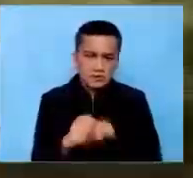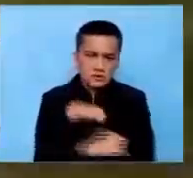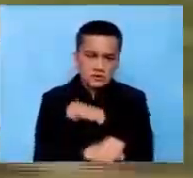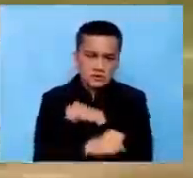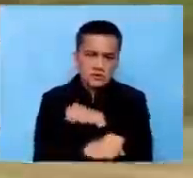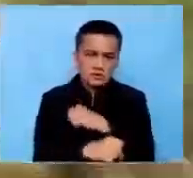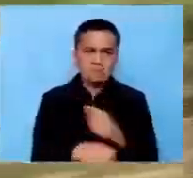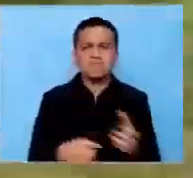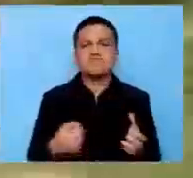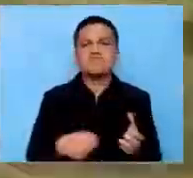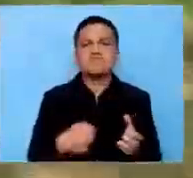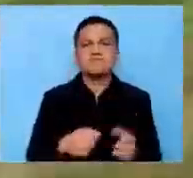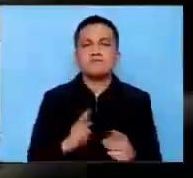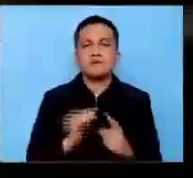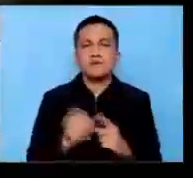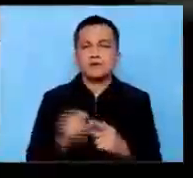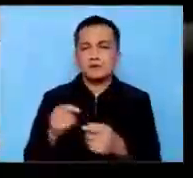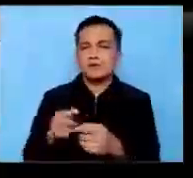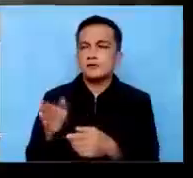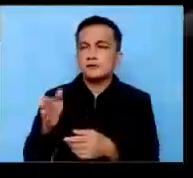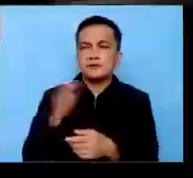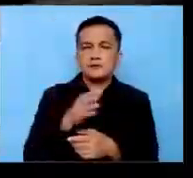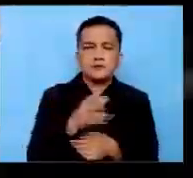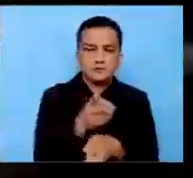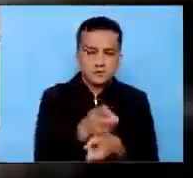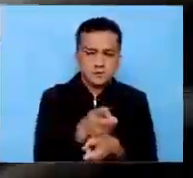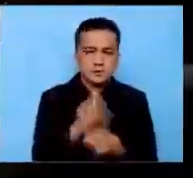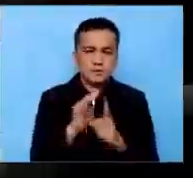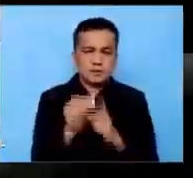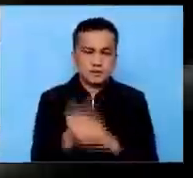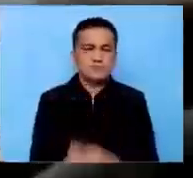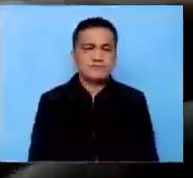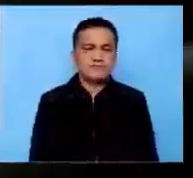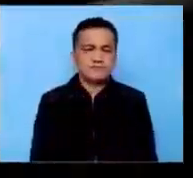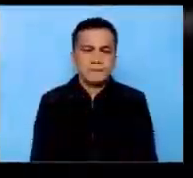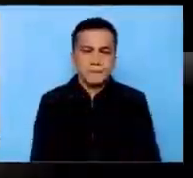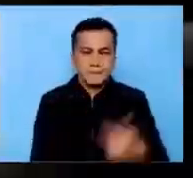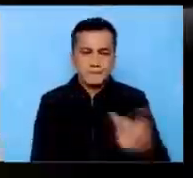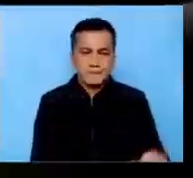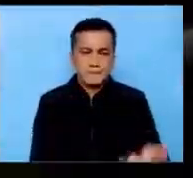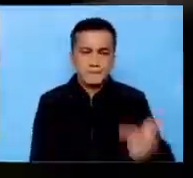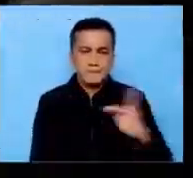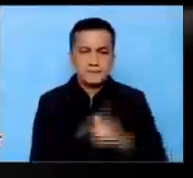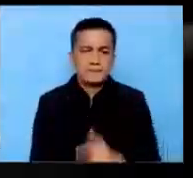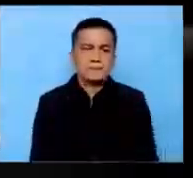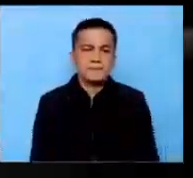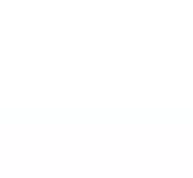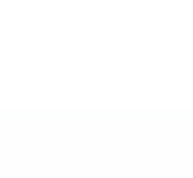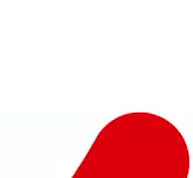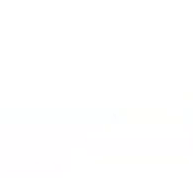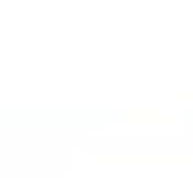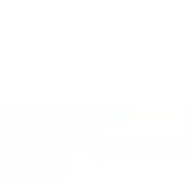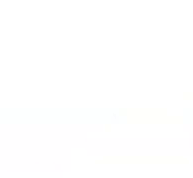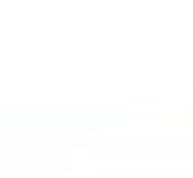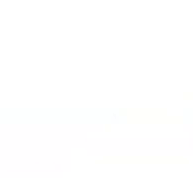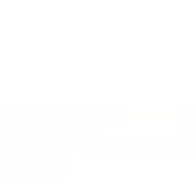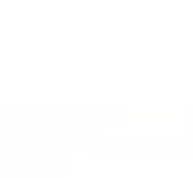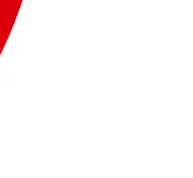gabi para magbantay sa barangay. Nagbabalita mula sa frontline, Jenny Dongon, News 5.